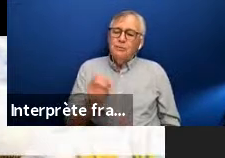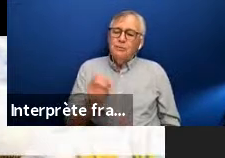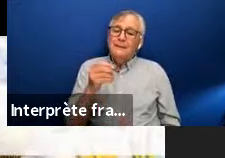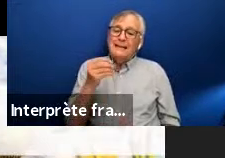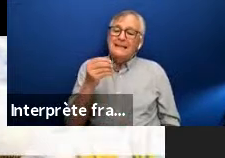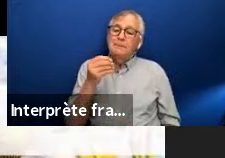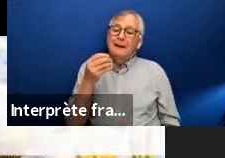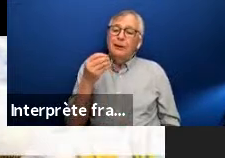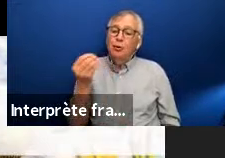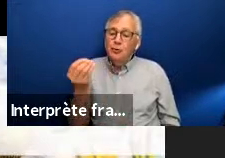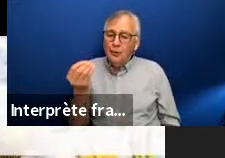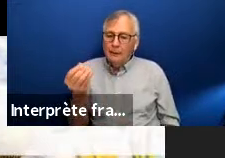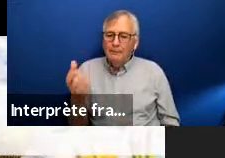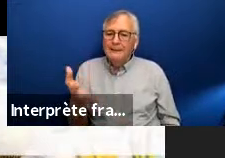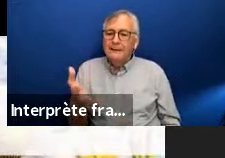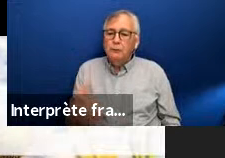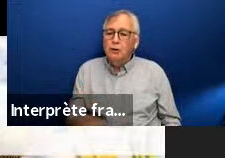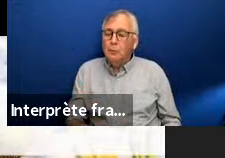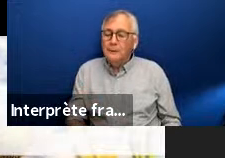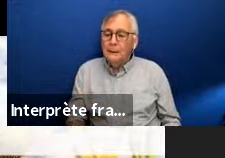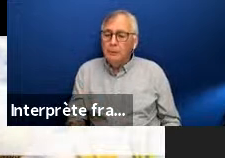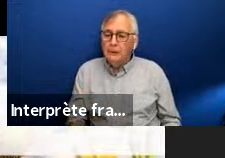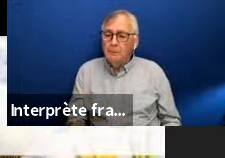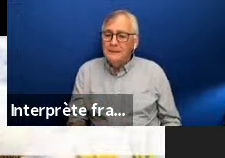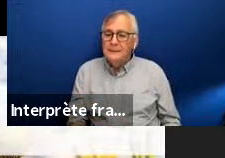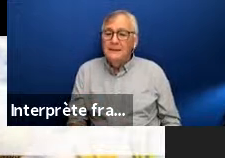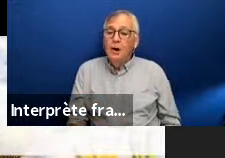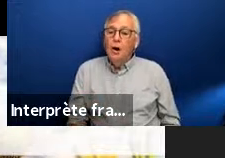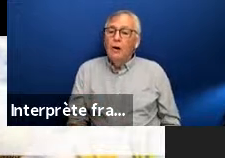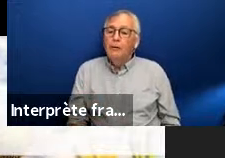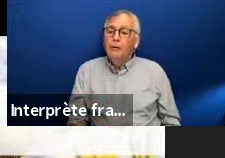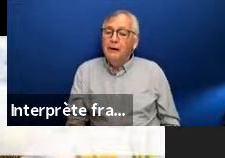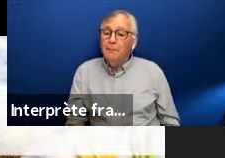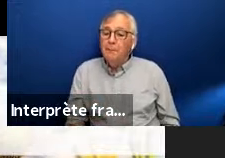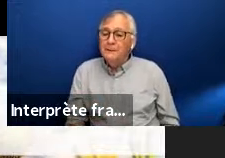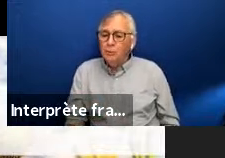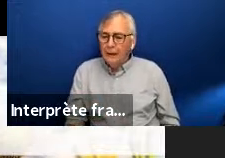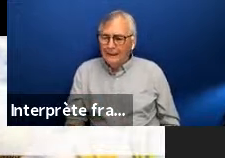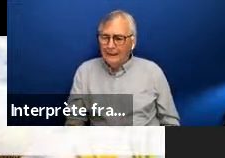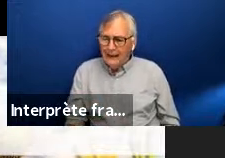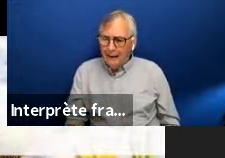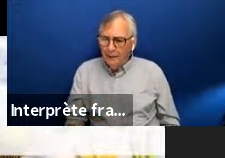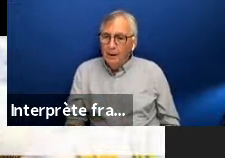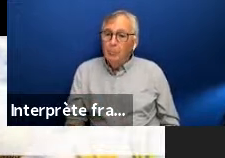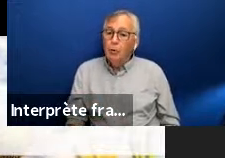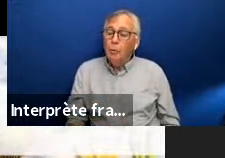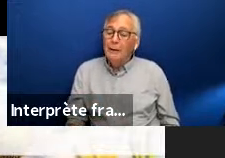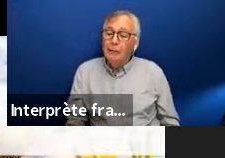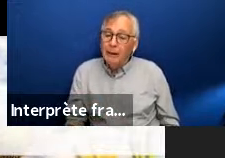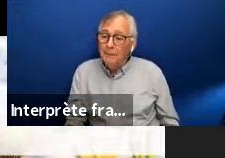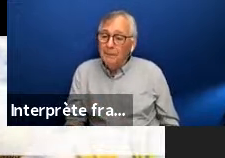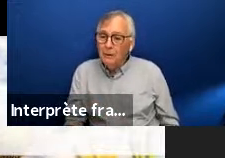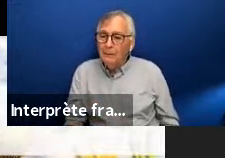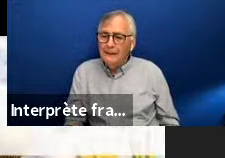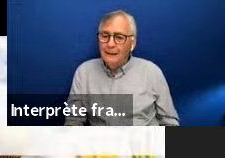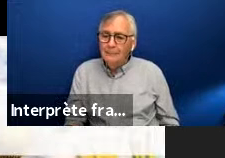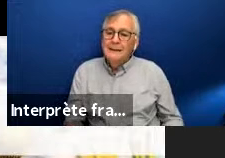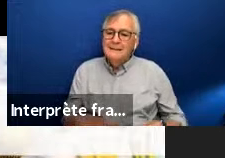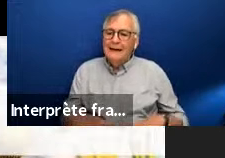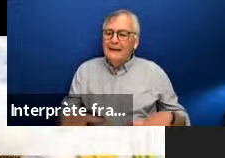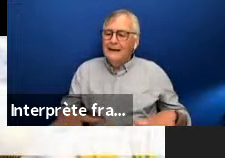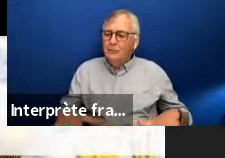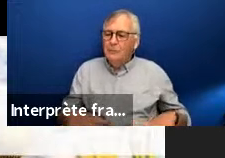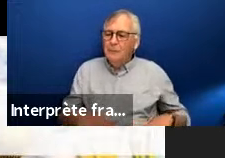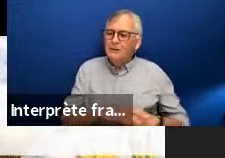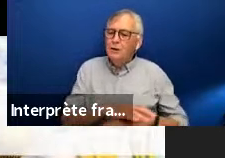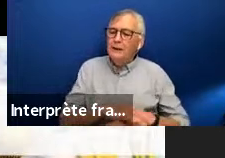Donc, c'est tous des aspects culturels. Par exemple, se souhaiter bon appétit, on va frapper sur la table. Pourquoi frapper sur la table?